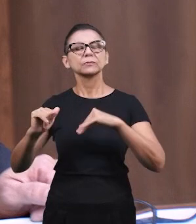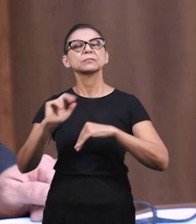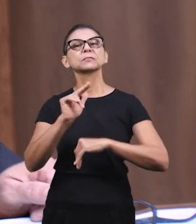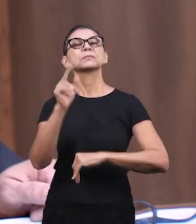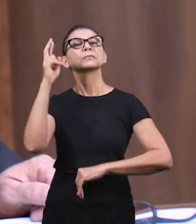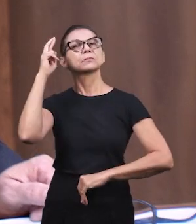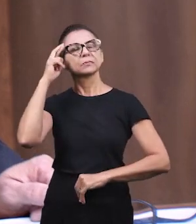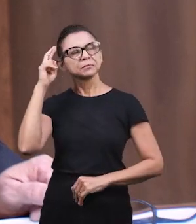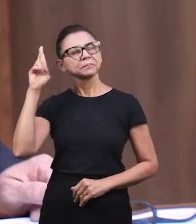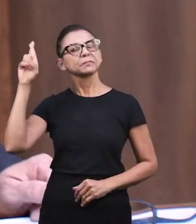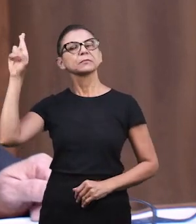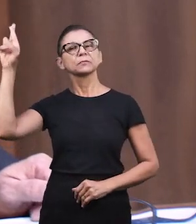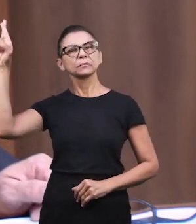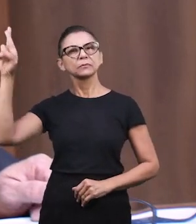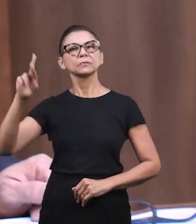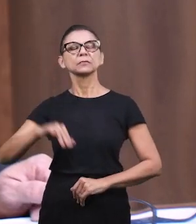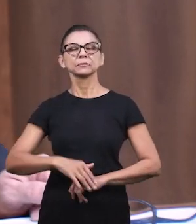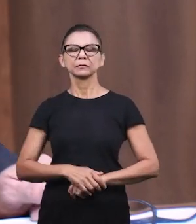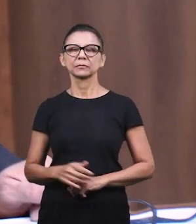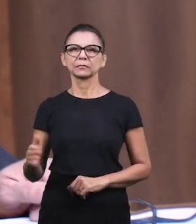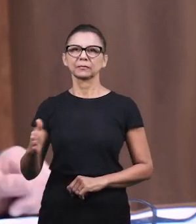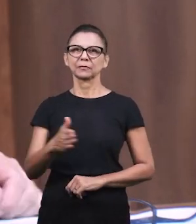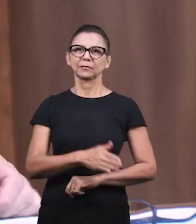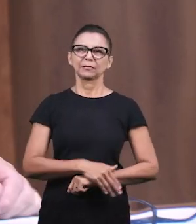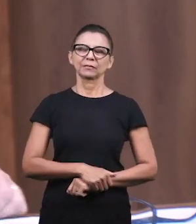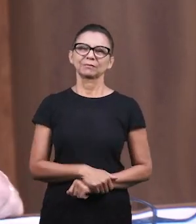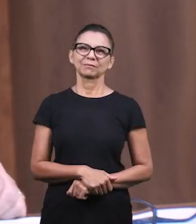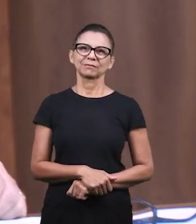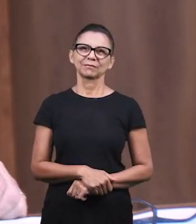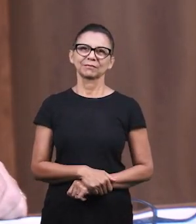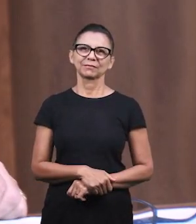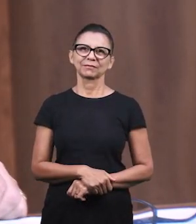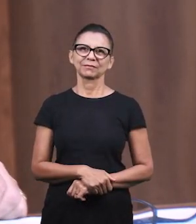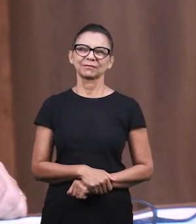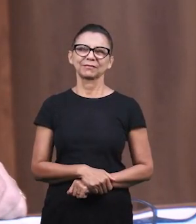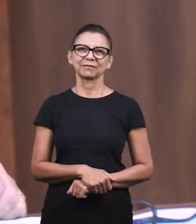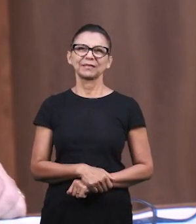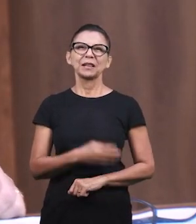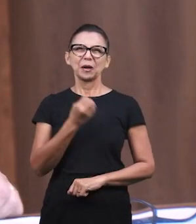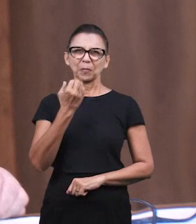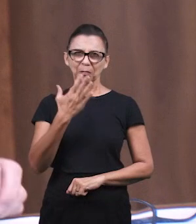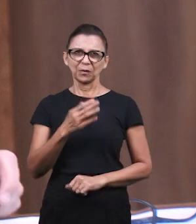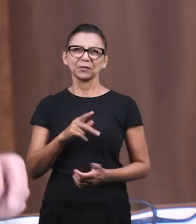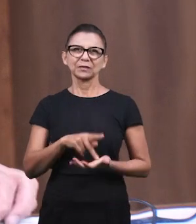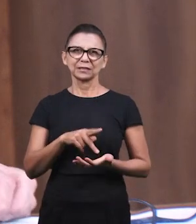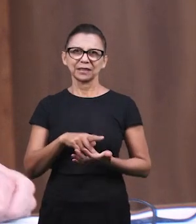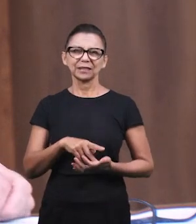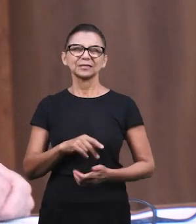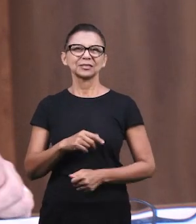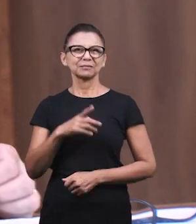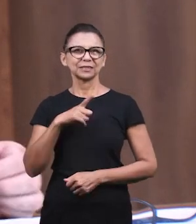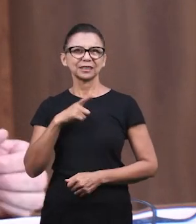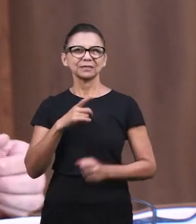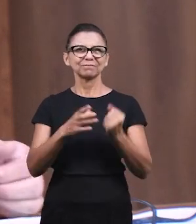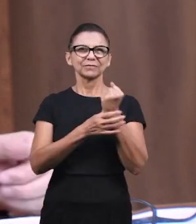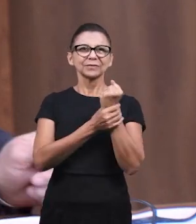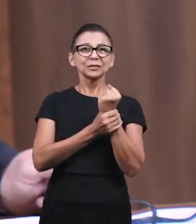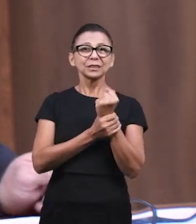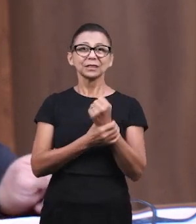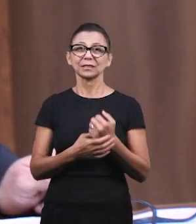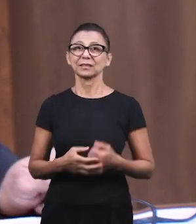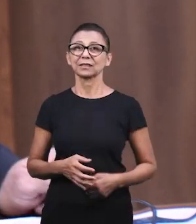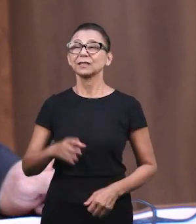Да будет прославлено имя Господа. Возлюбленные, как это чудесно иметь эту безопасность,